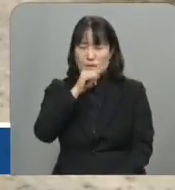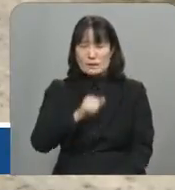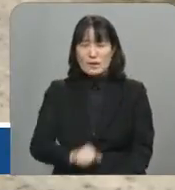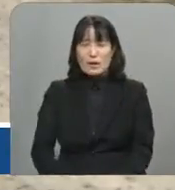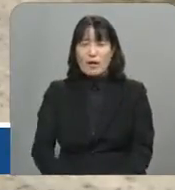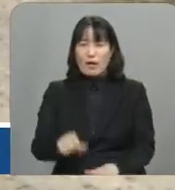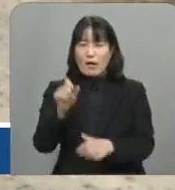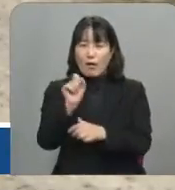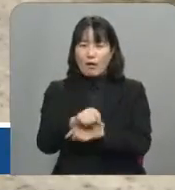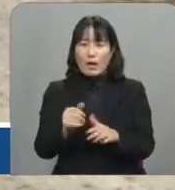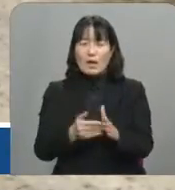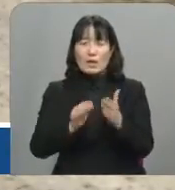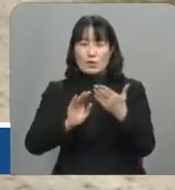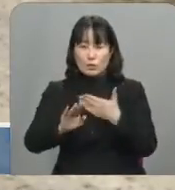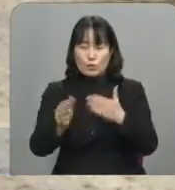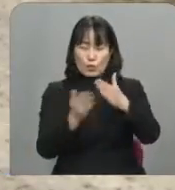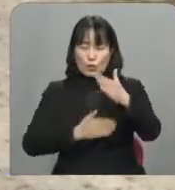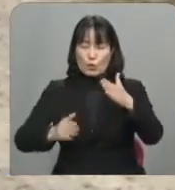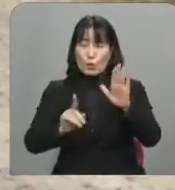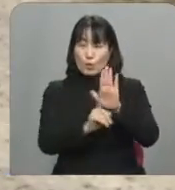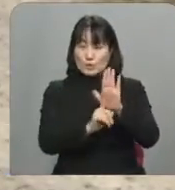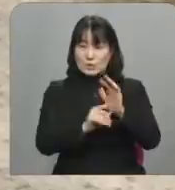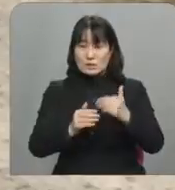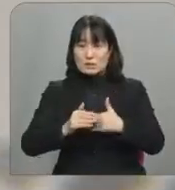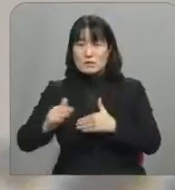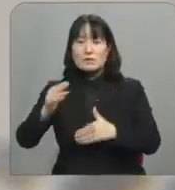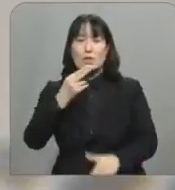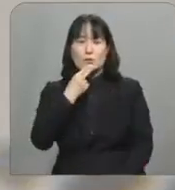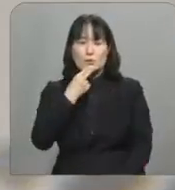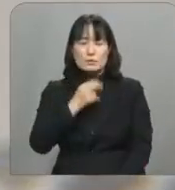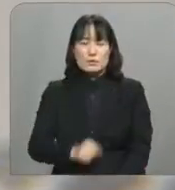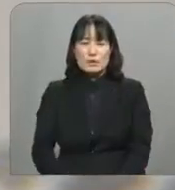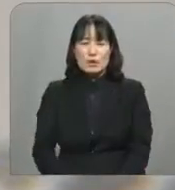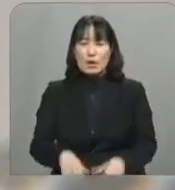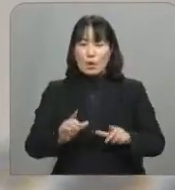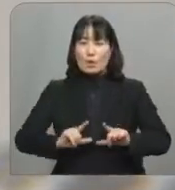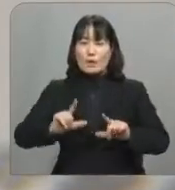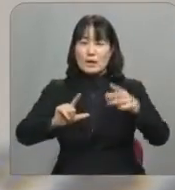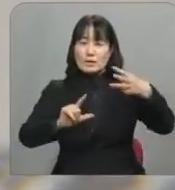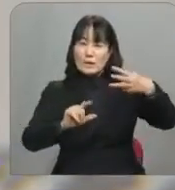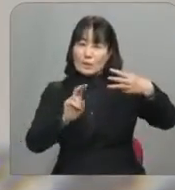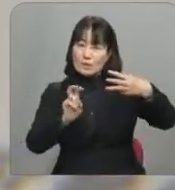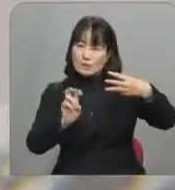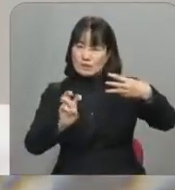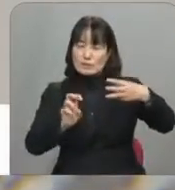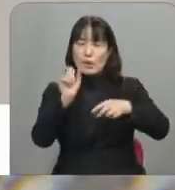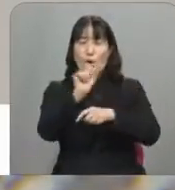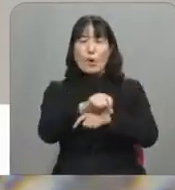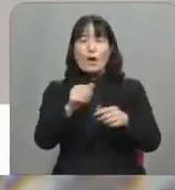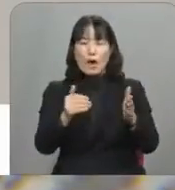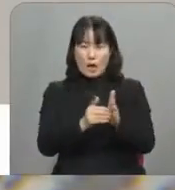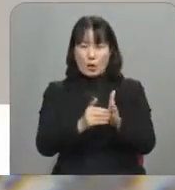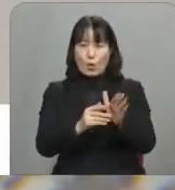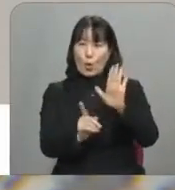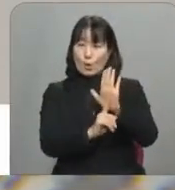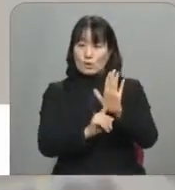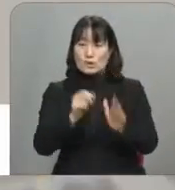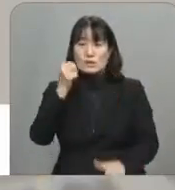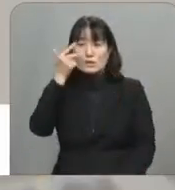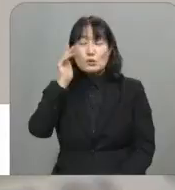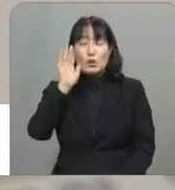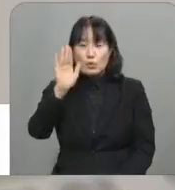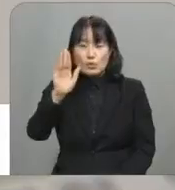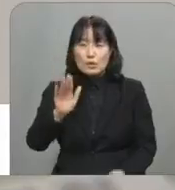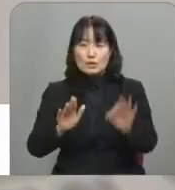허가 이후 고시 절차가 제대로 이루어지지 않았습니다. 올해 3월 30일 허가받았는데 고시는 7개월 정도